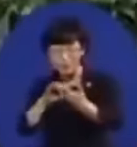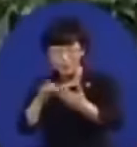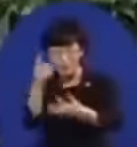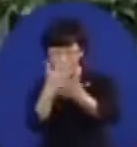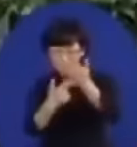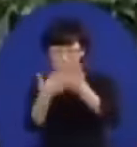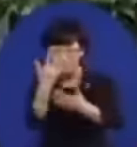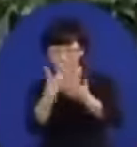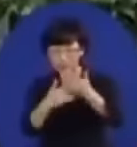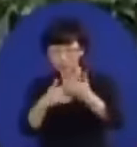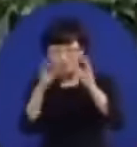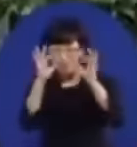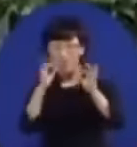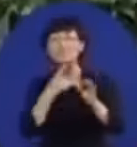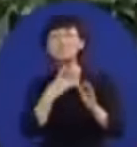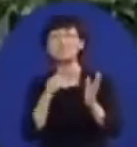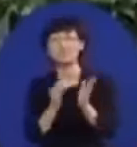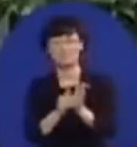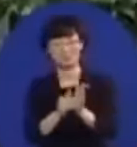것을 보았었습니다.